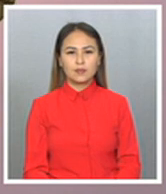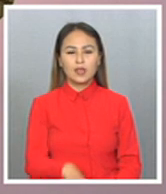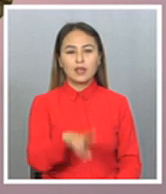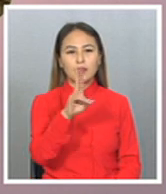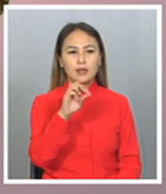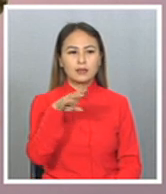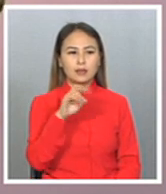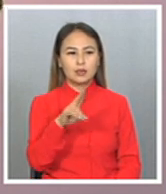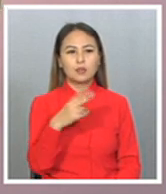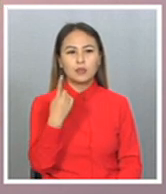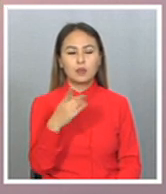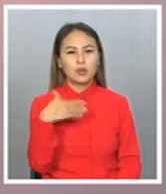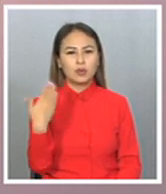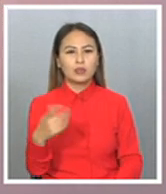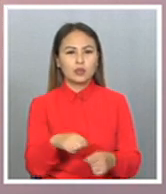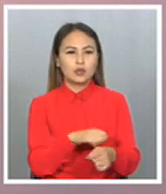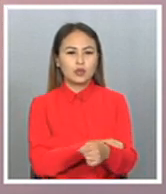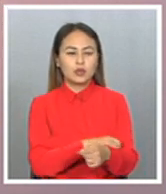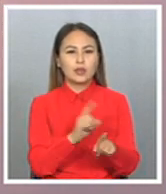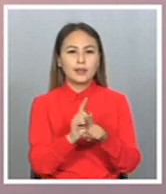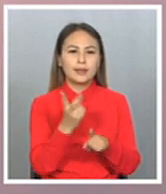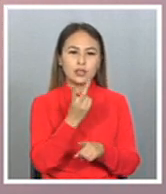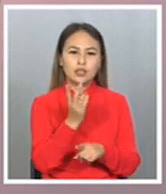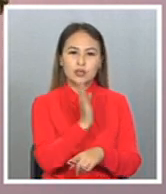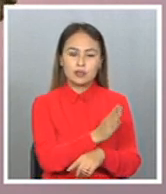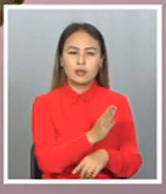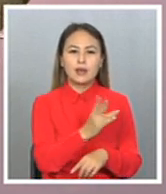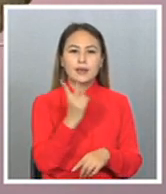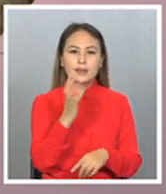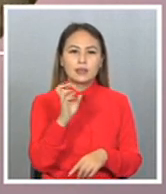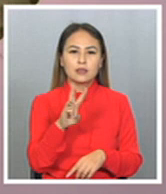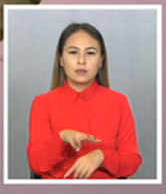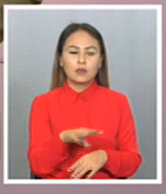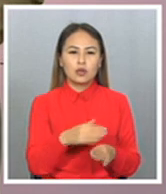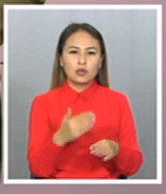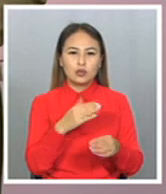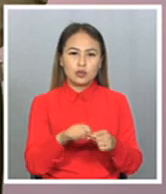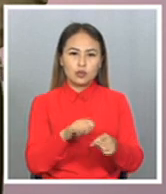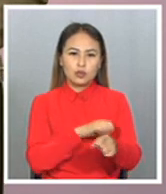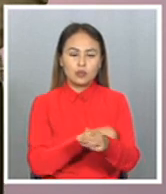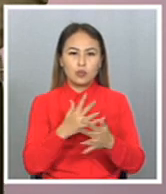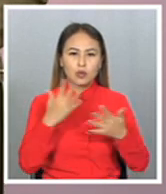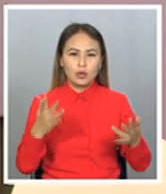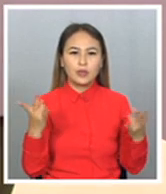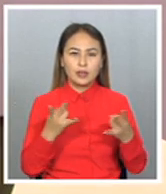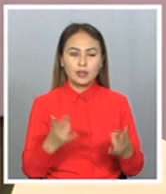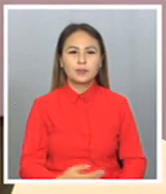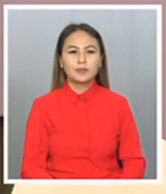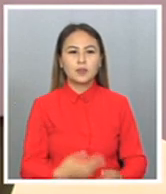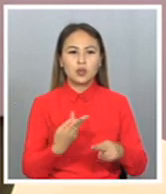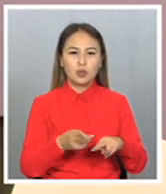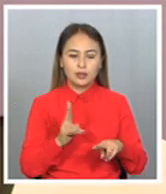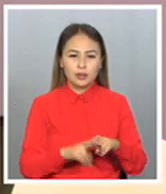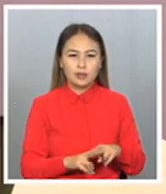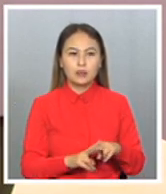Келтектің бір бөлігінің ұзындығы екіншісінен 2 сантиметр ұзын болатындай етіп бөлу керек. Сондықтан